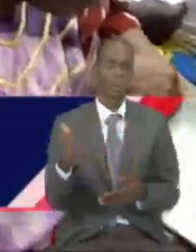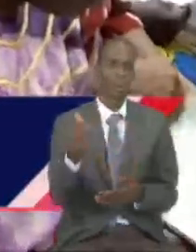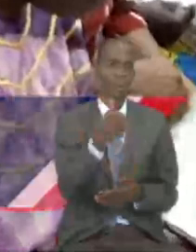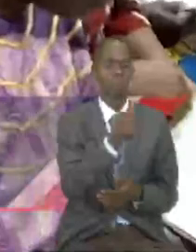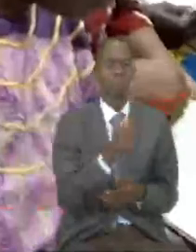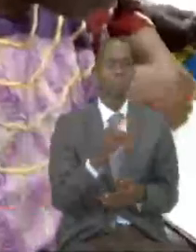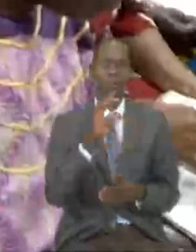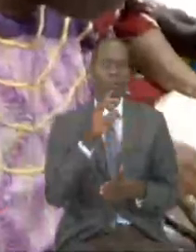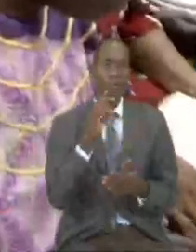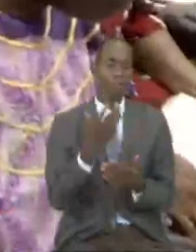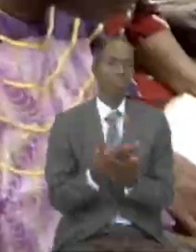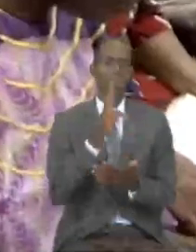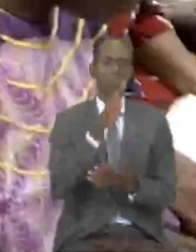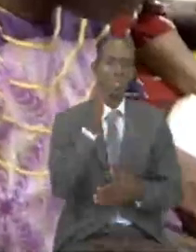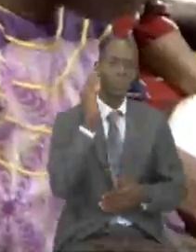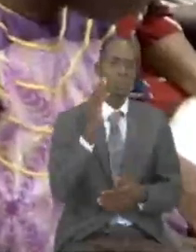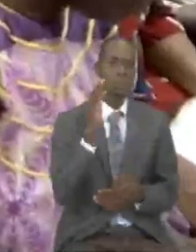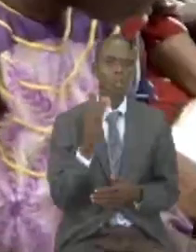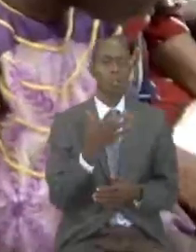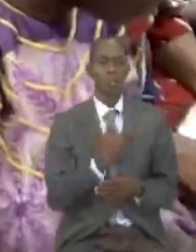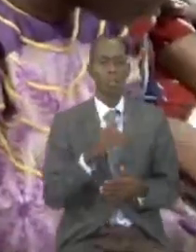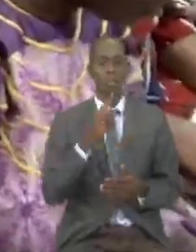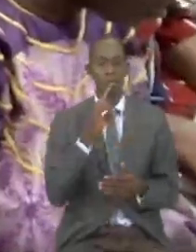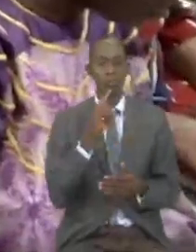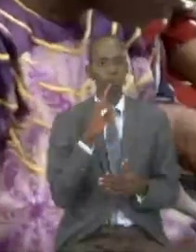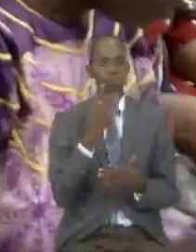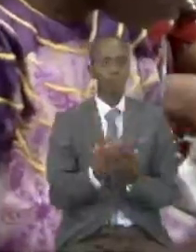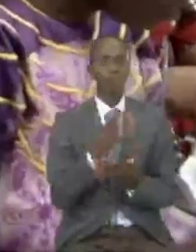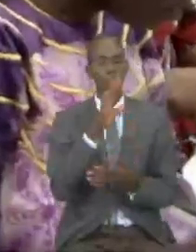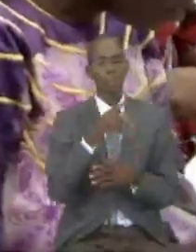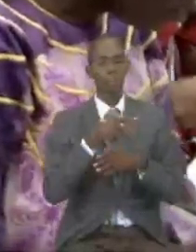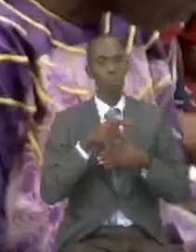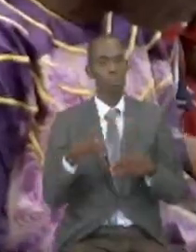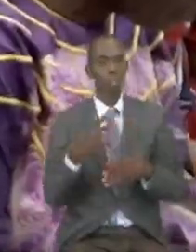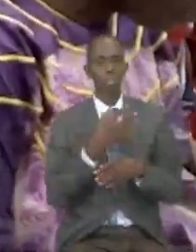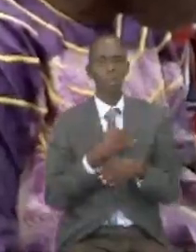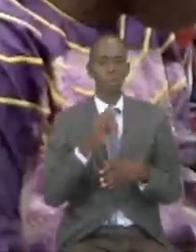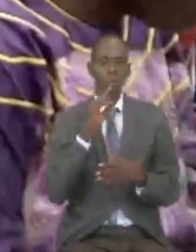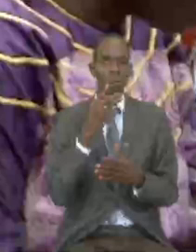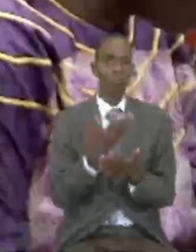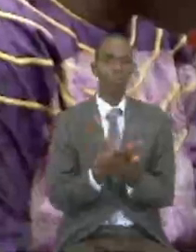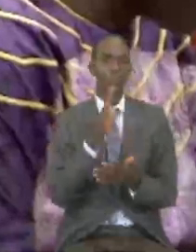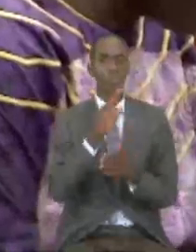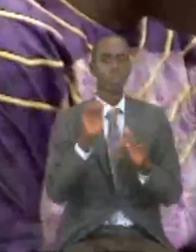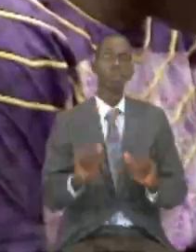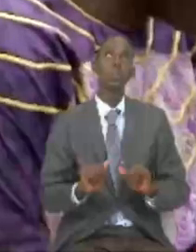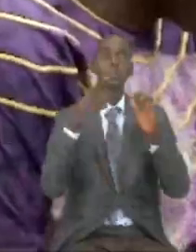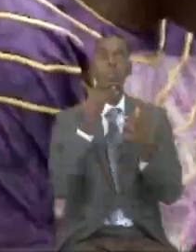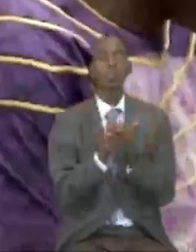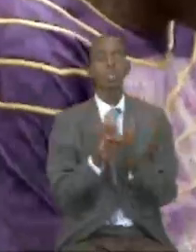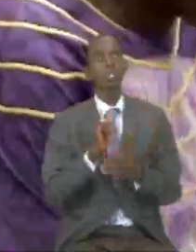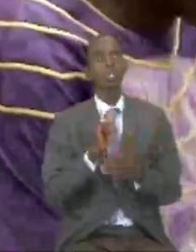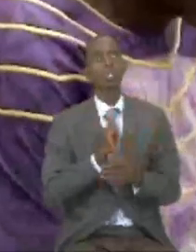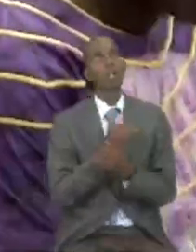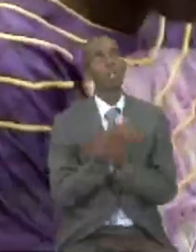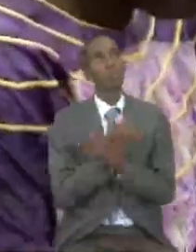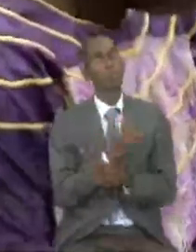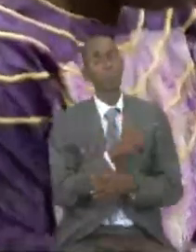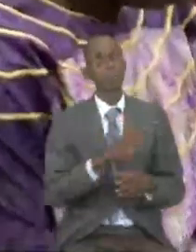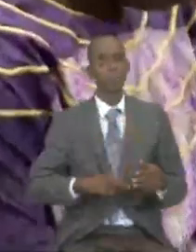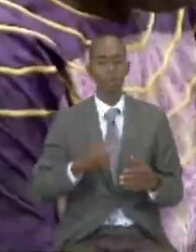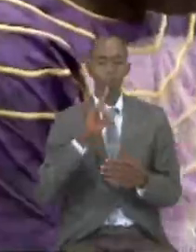Éprouvez-vous vous-même. Éprouvez votre témoignage. Éprouvez votre confession. Éprouvez votre consécration. Tu dis que j'aime le